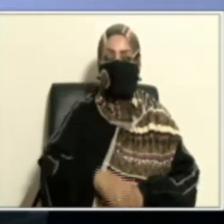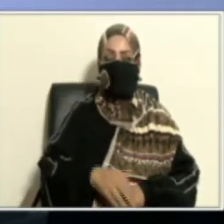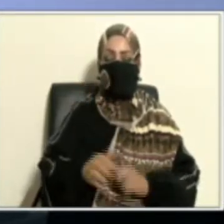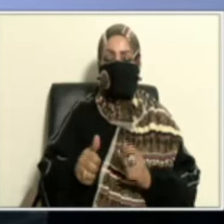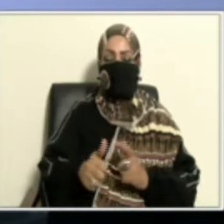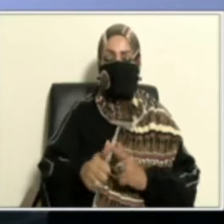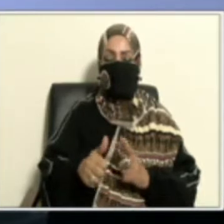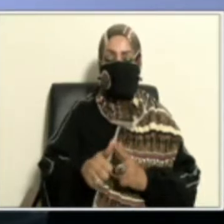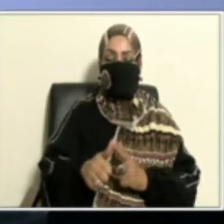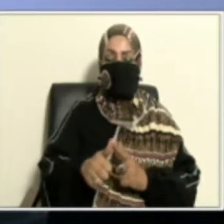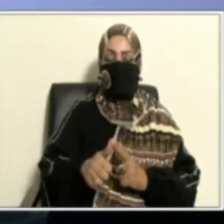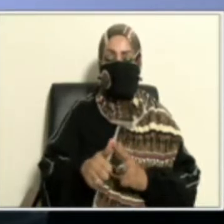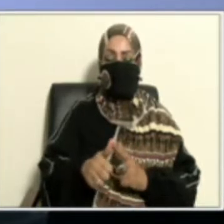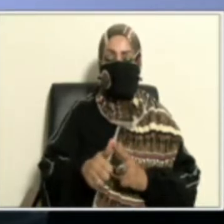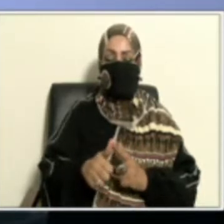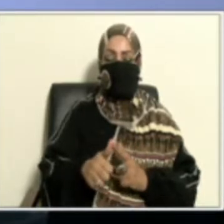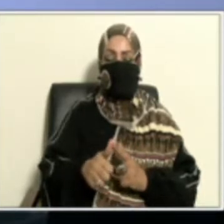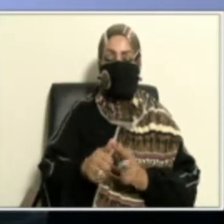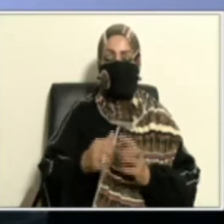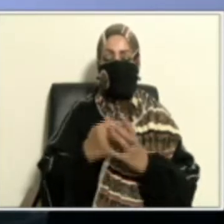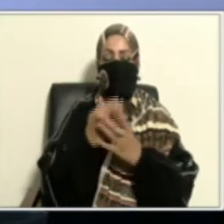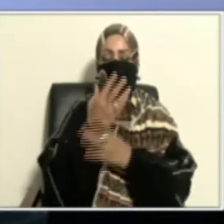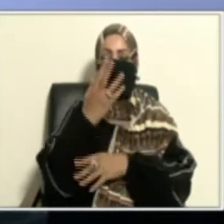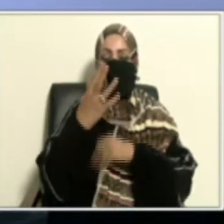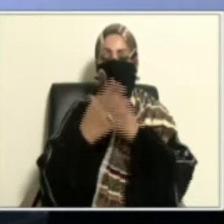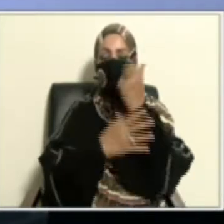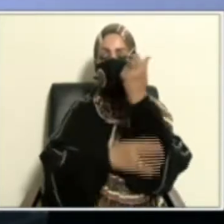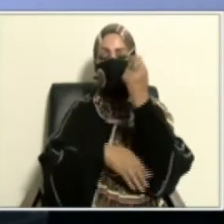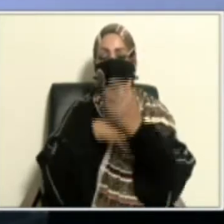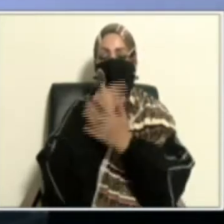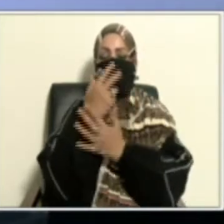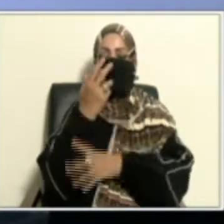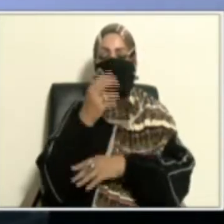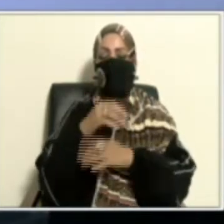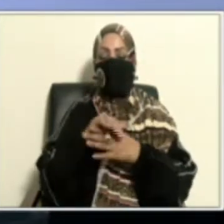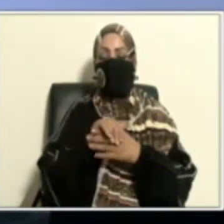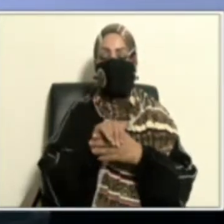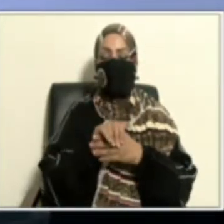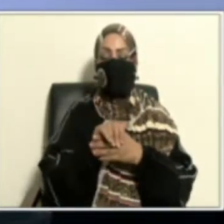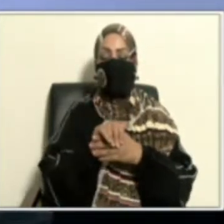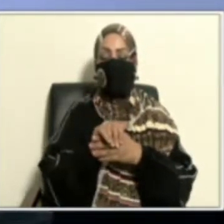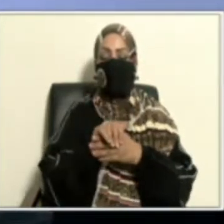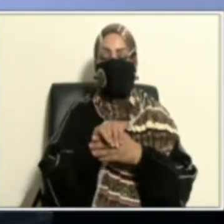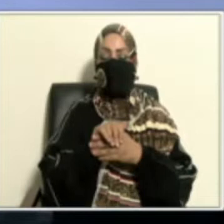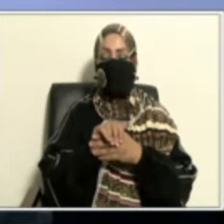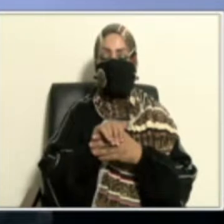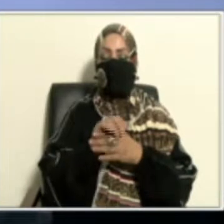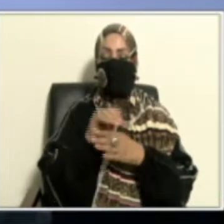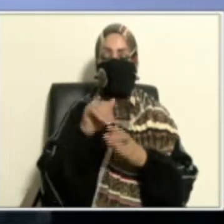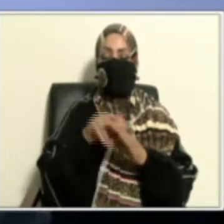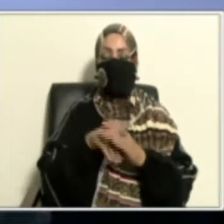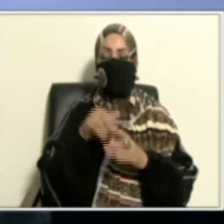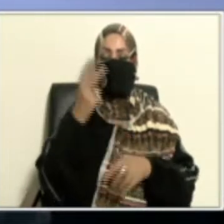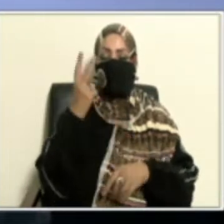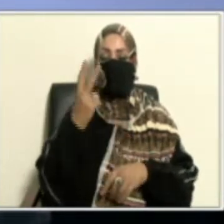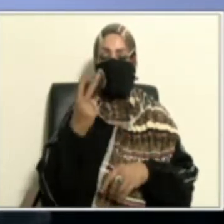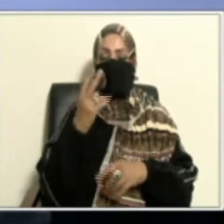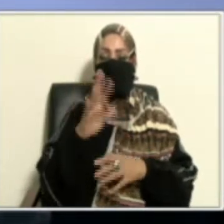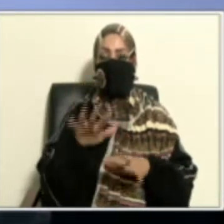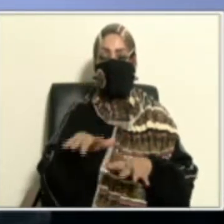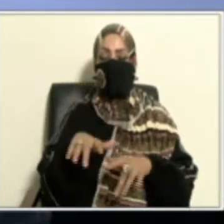بصلاتين، يعني الصلاة، صلاة مغرب وعشاء بوضوء واحد. بوضوء واحد ايه.